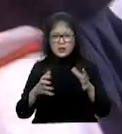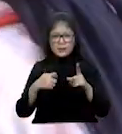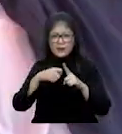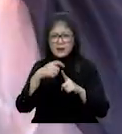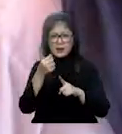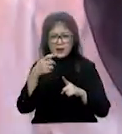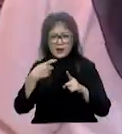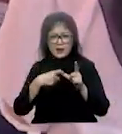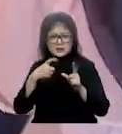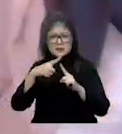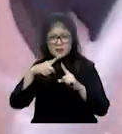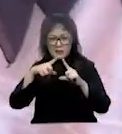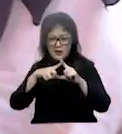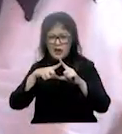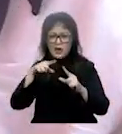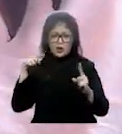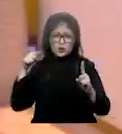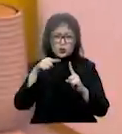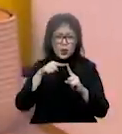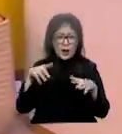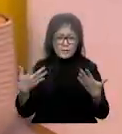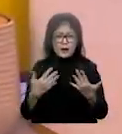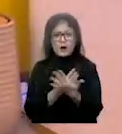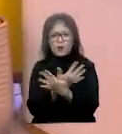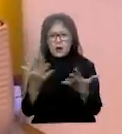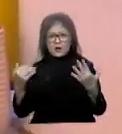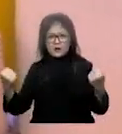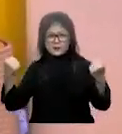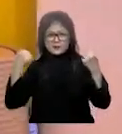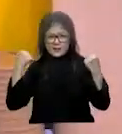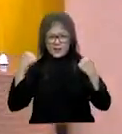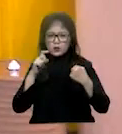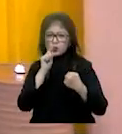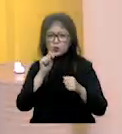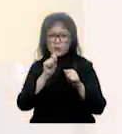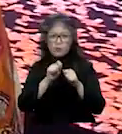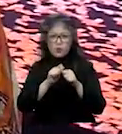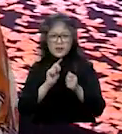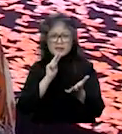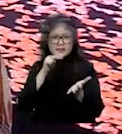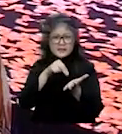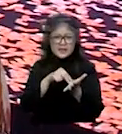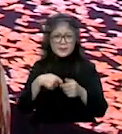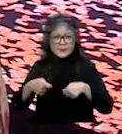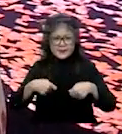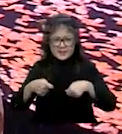untuk melebarkan sayapnya dengan menyertakan bisnisnya untuk dilisensi dan diwaralabakan. Nah, pameran